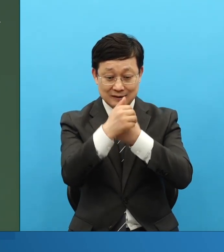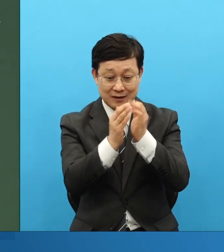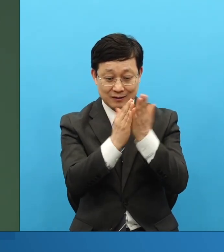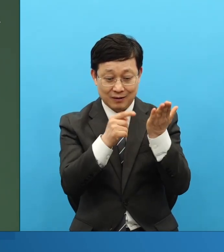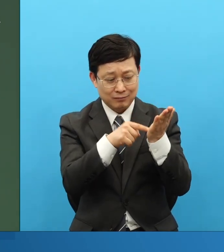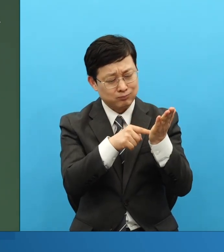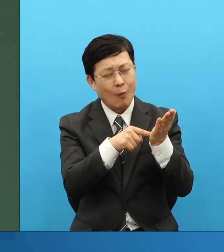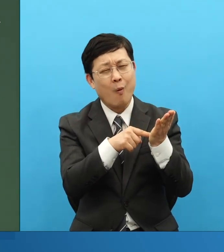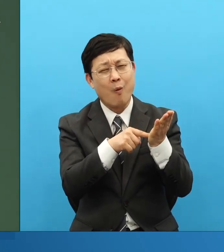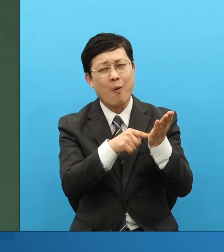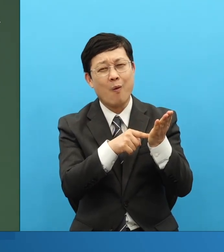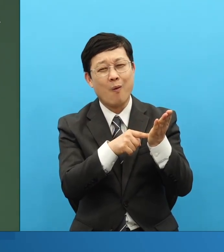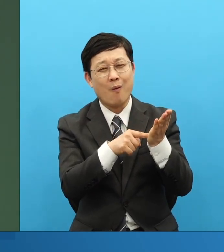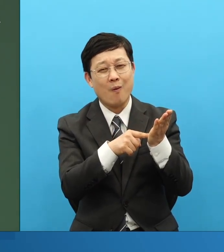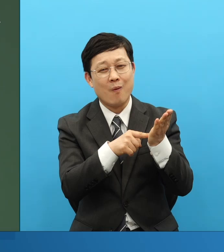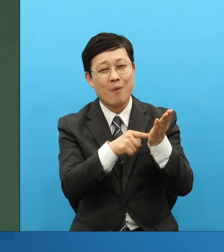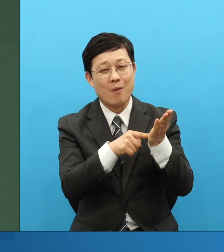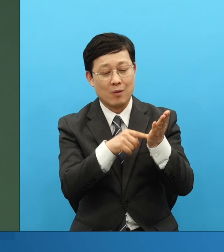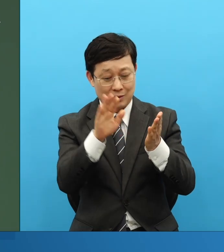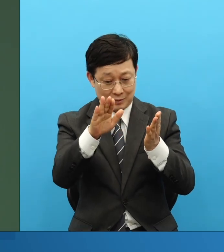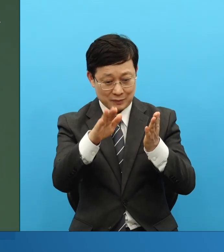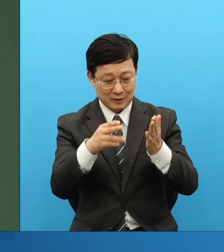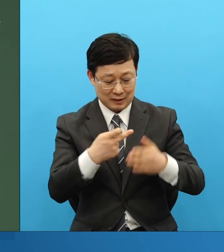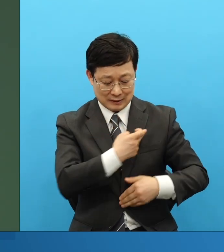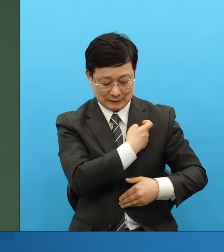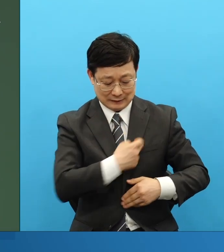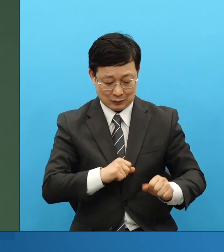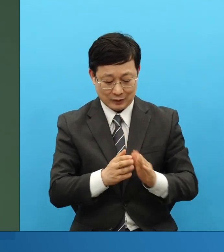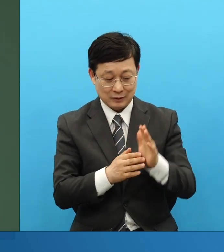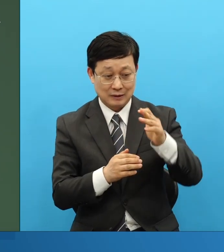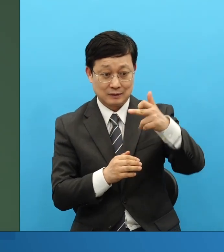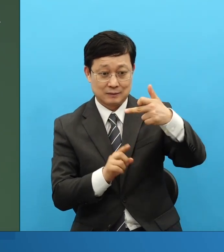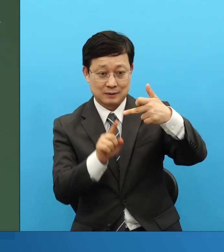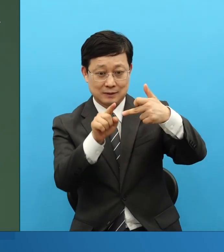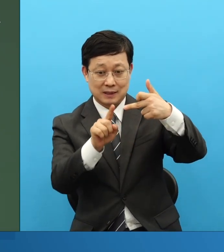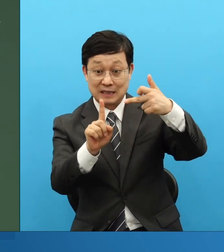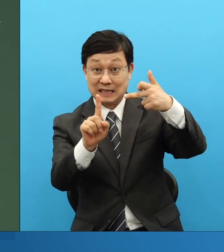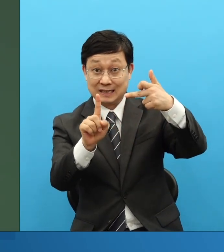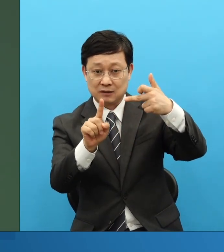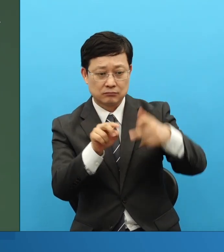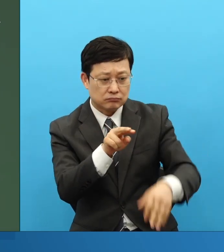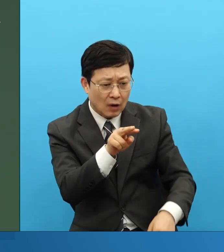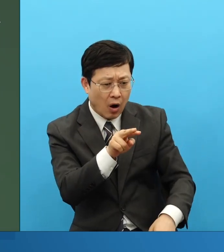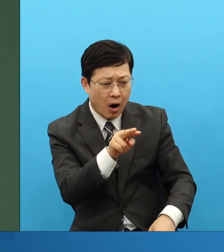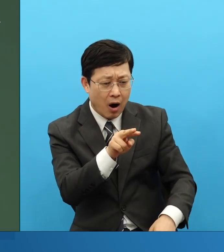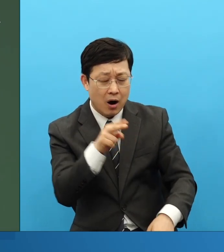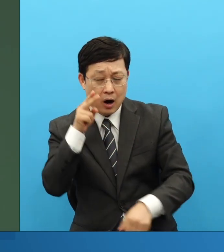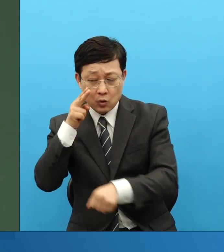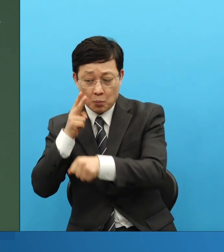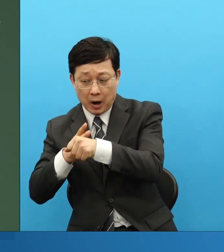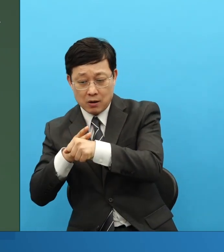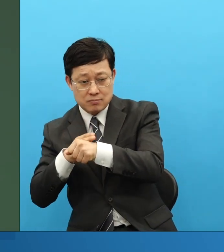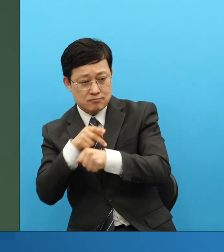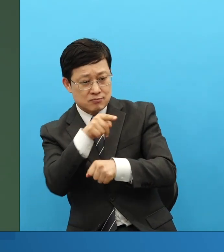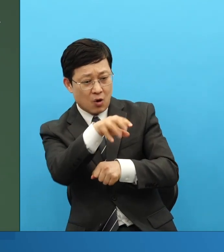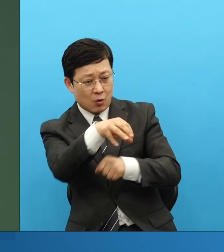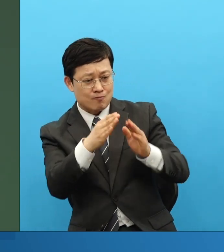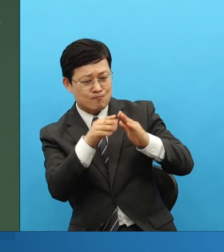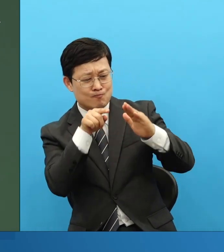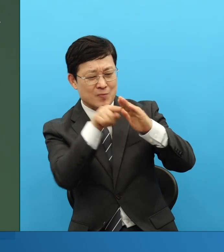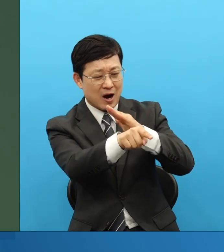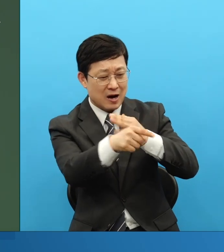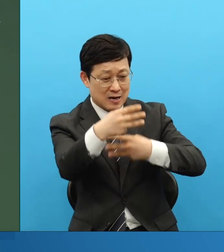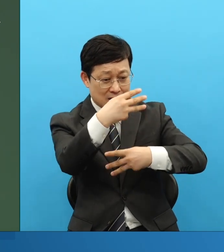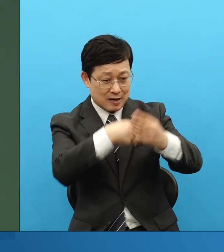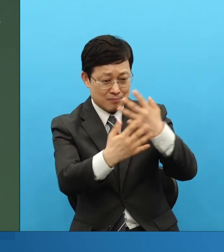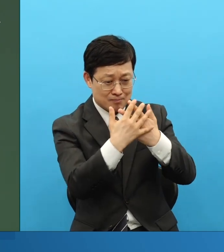Testament times, where did they relay this? 회당에 가서 렘넌트에게 전달한 They 거예요. went to the synagogues and relayed this to the 뭘 remnants. 전했냐?